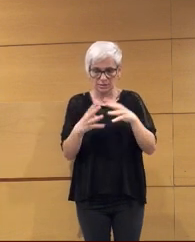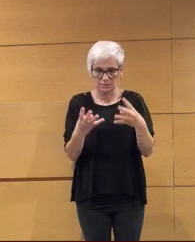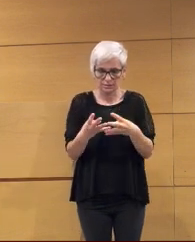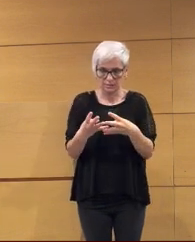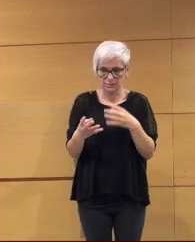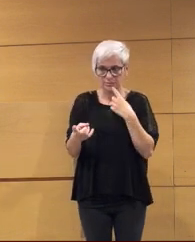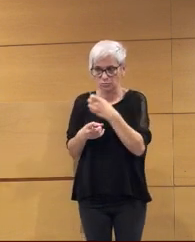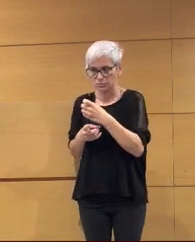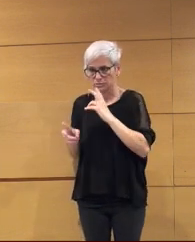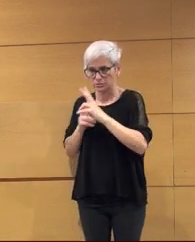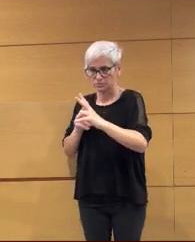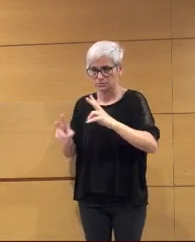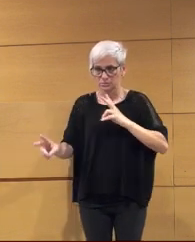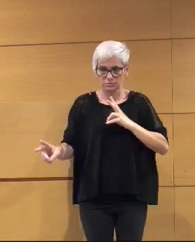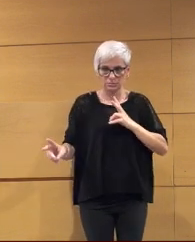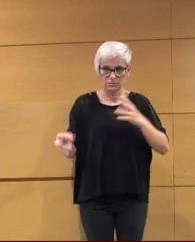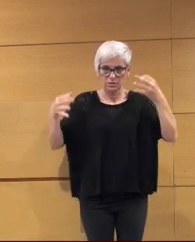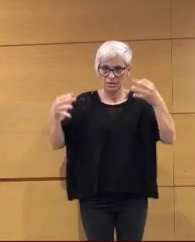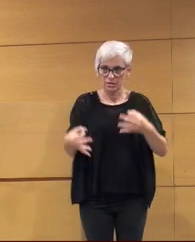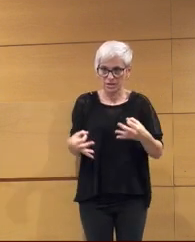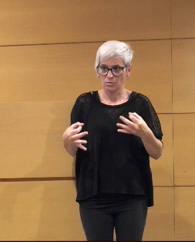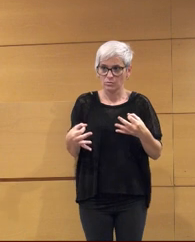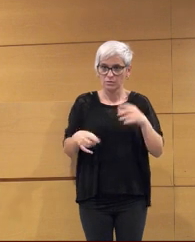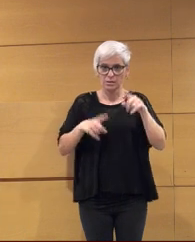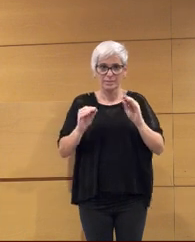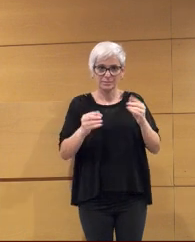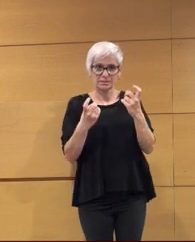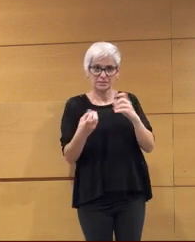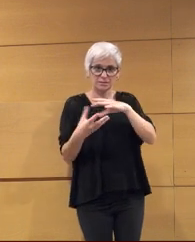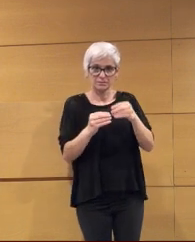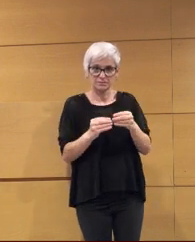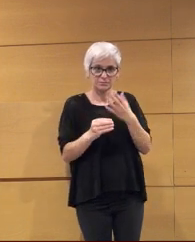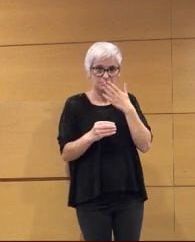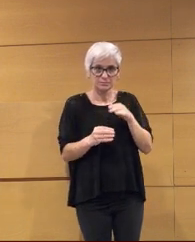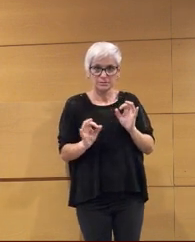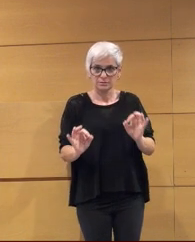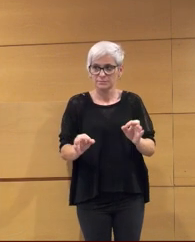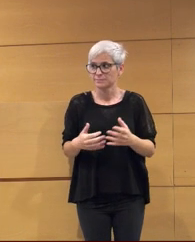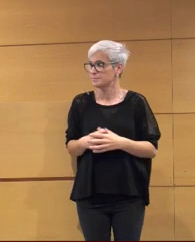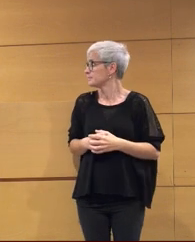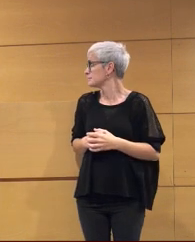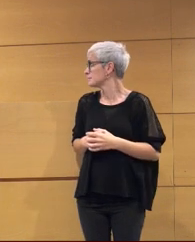rebre la resposta segons les seves necessitats. I